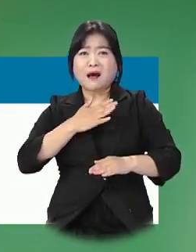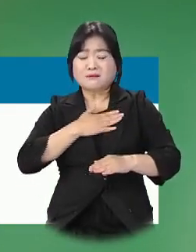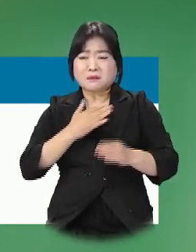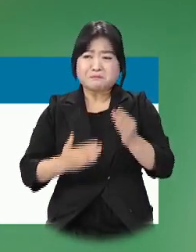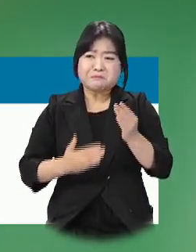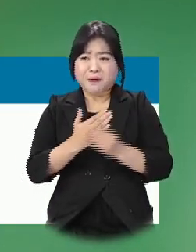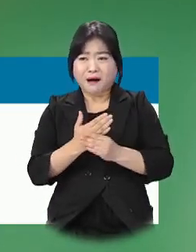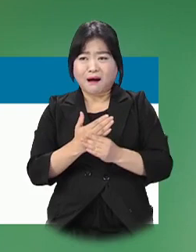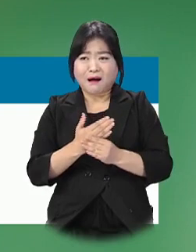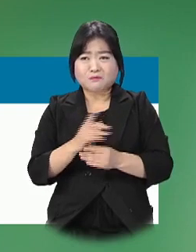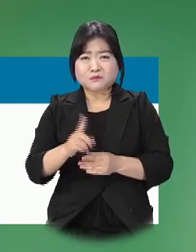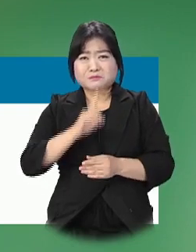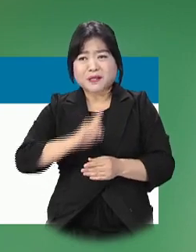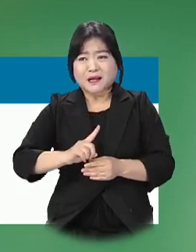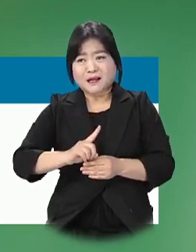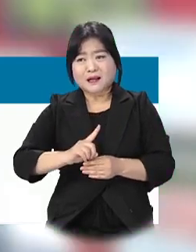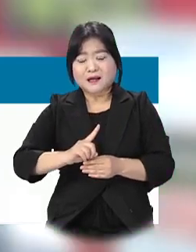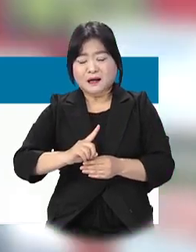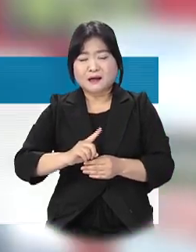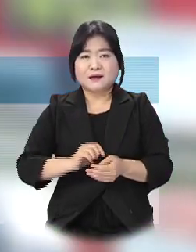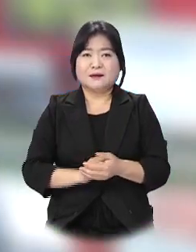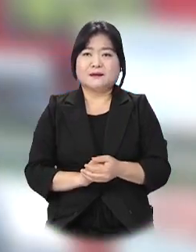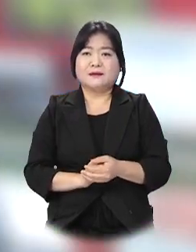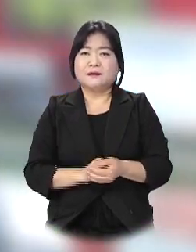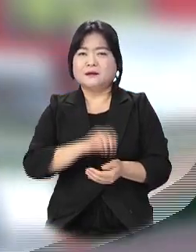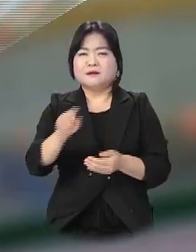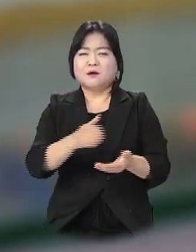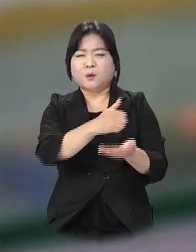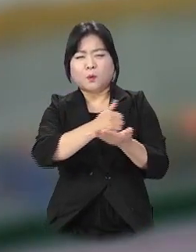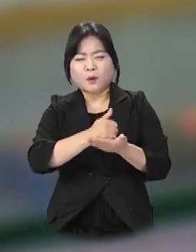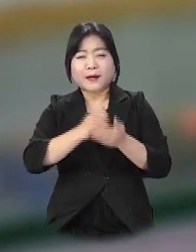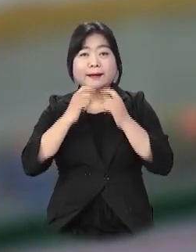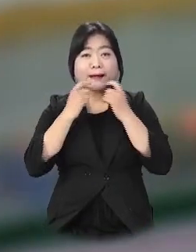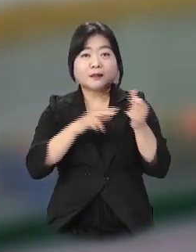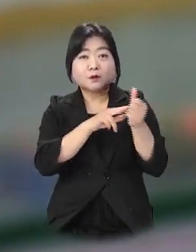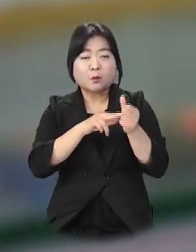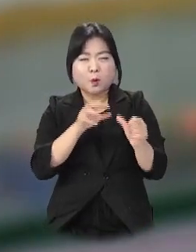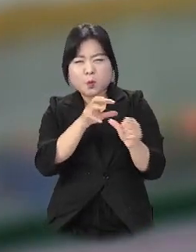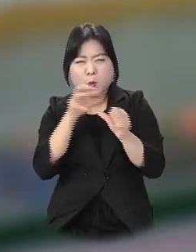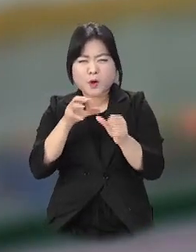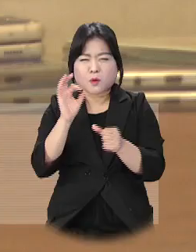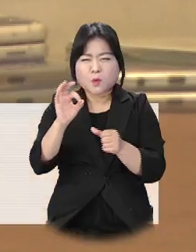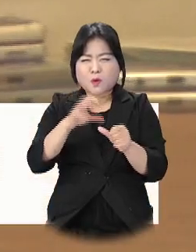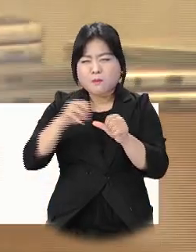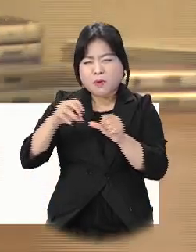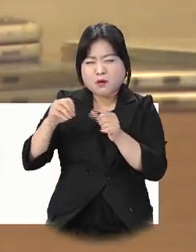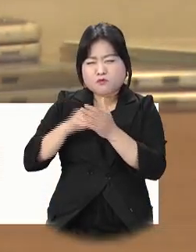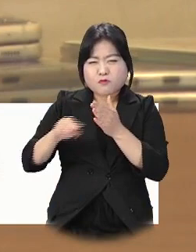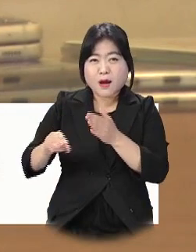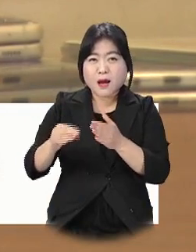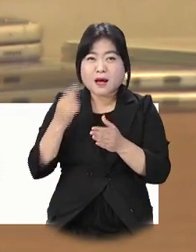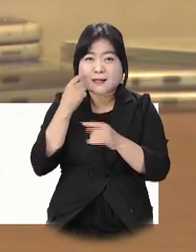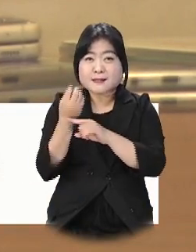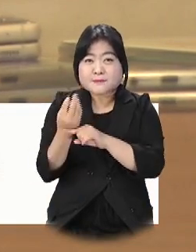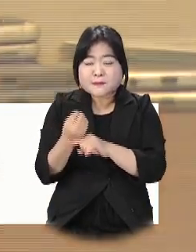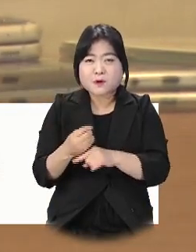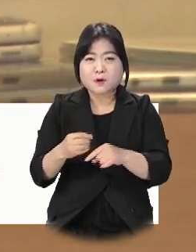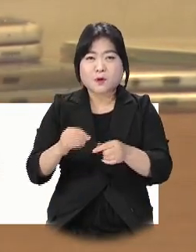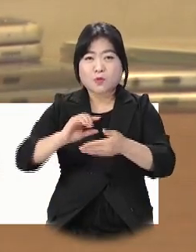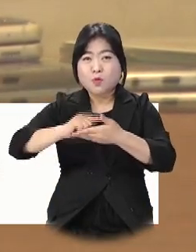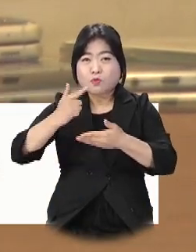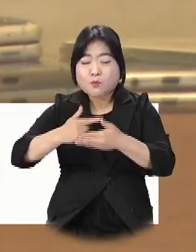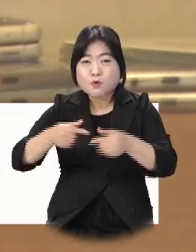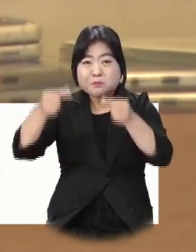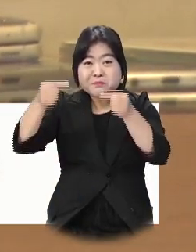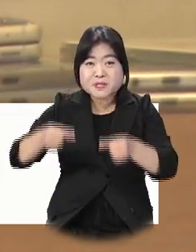내인들 나한테도 이런 일이 일어나나? 이렇게 고객들의 개인정보를 도용해 돈을 빼낸 뒤 금괴와 노트북, 태블릿, PC